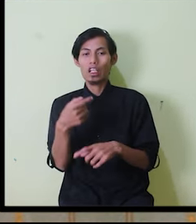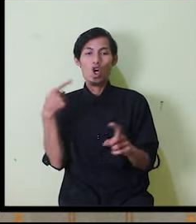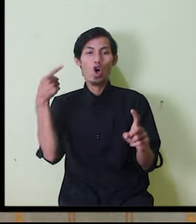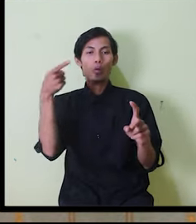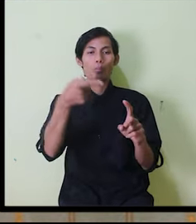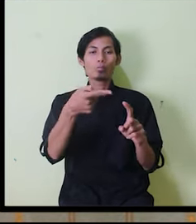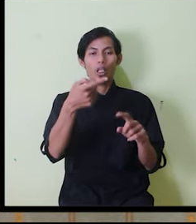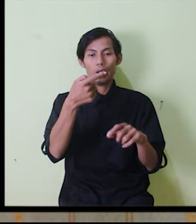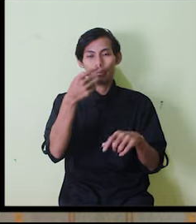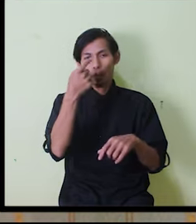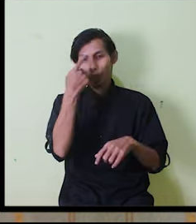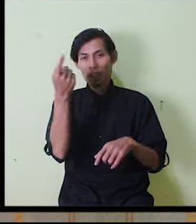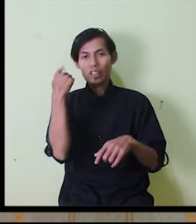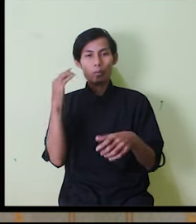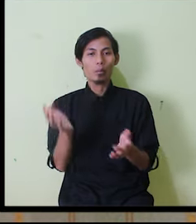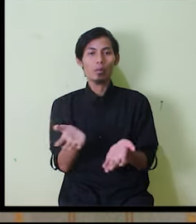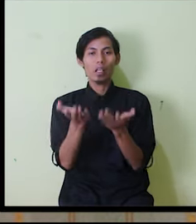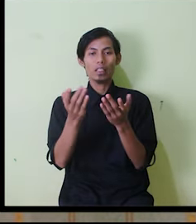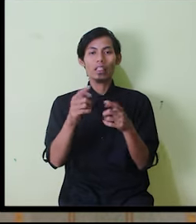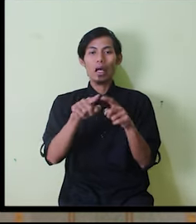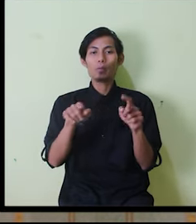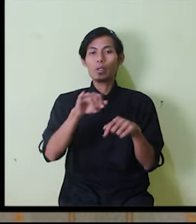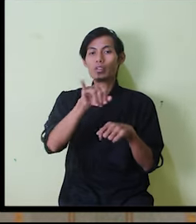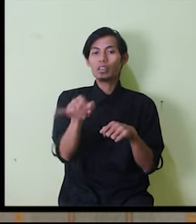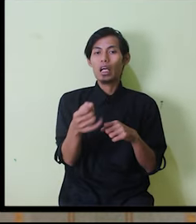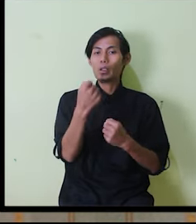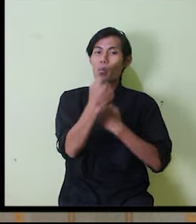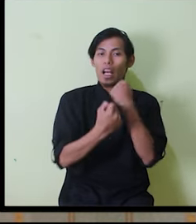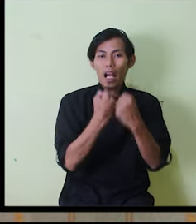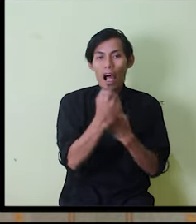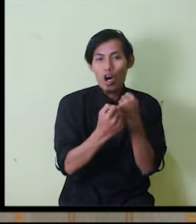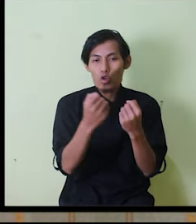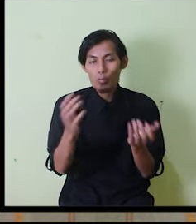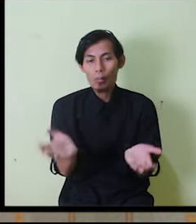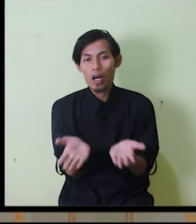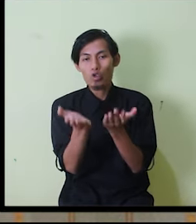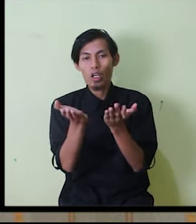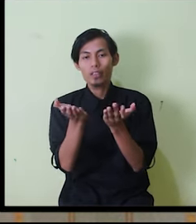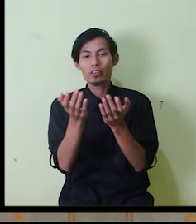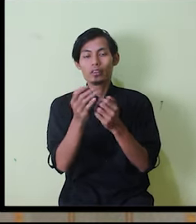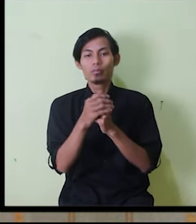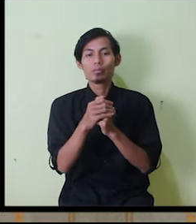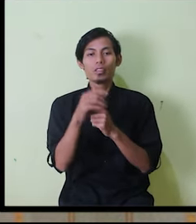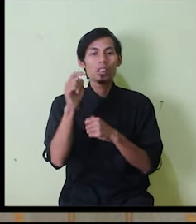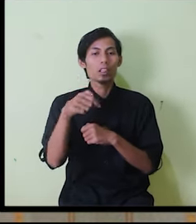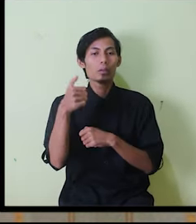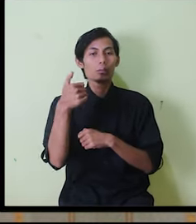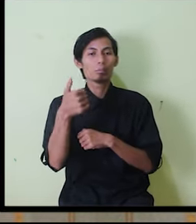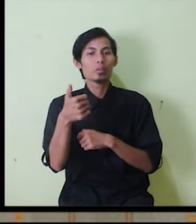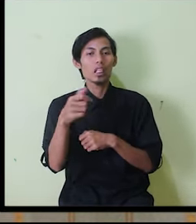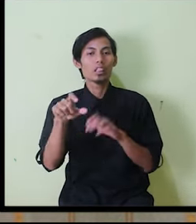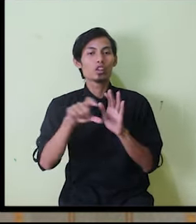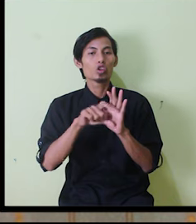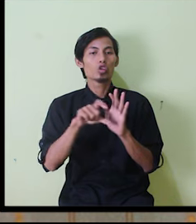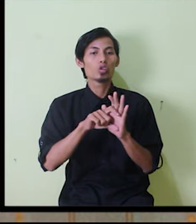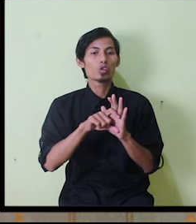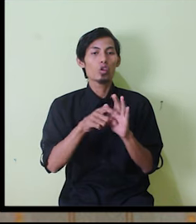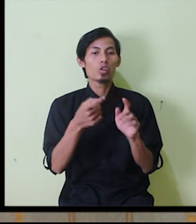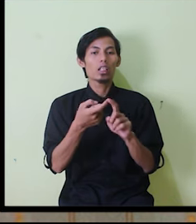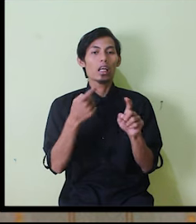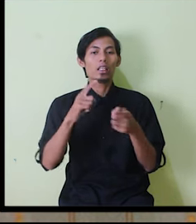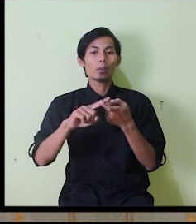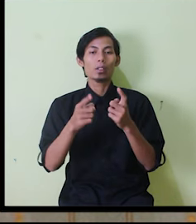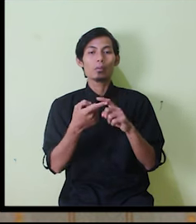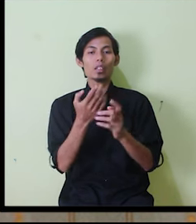eh pemerintahan pembangunan tapi menjadi subjek pembangunan dan ini luar biasa bisa dicontoh ee kepada teman-teman di